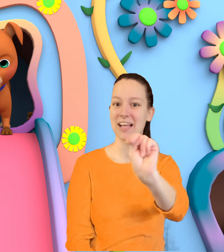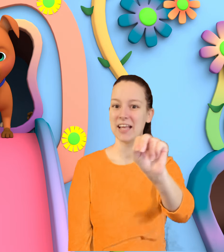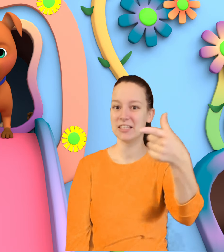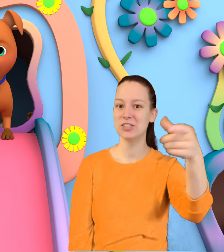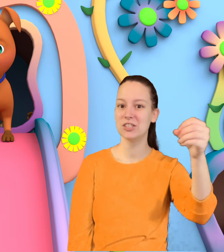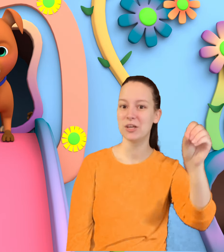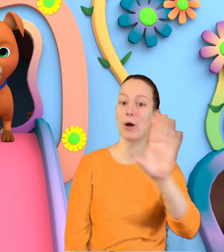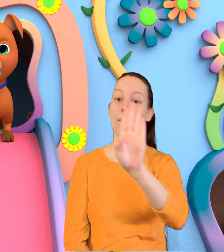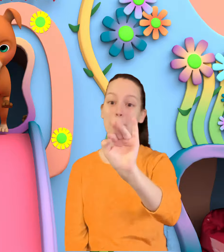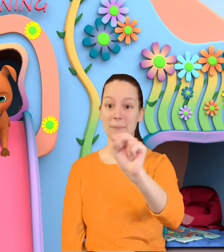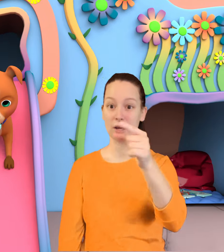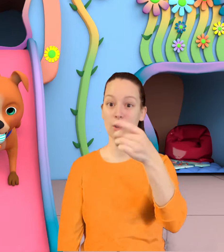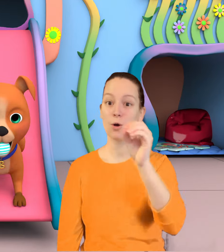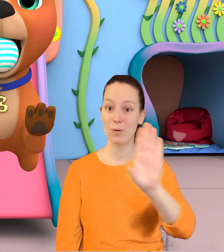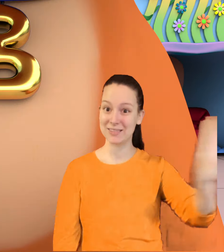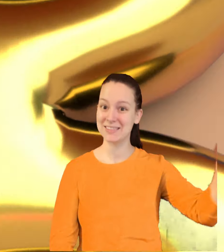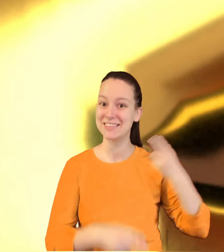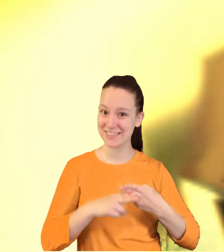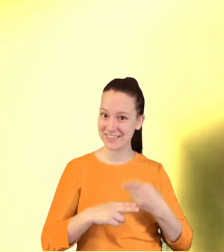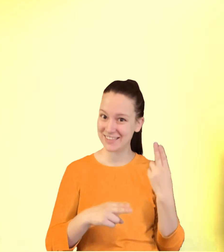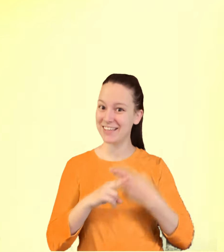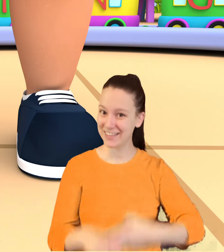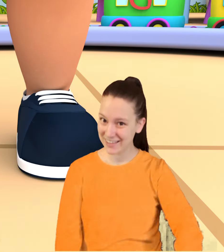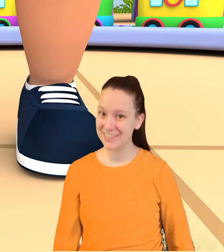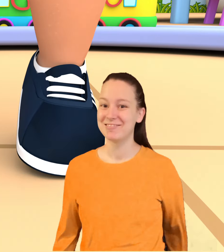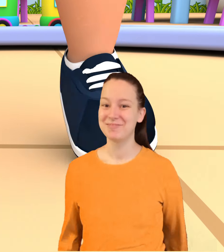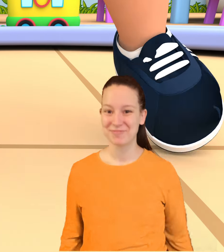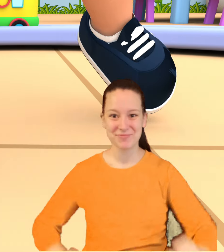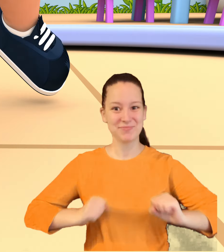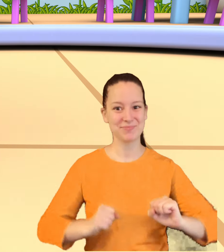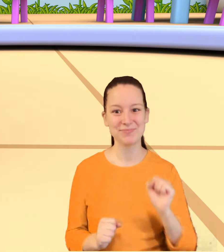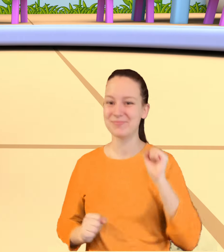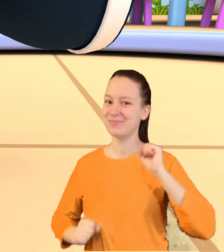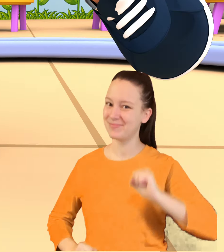NGONGO名前は